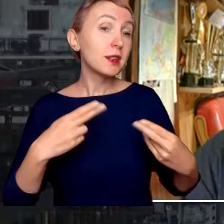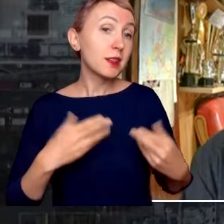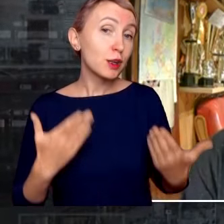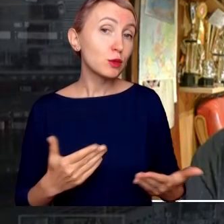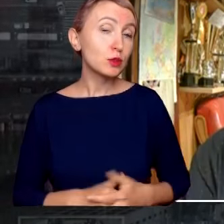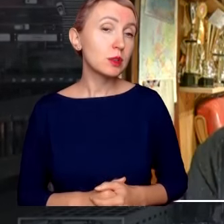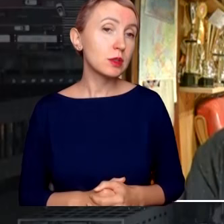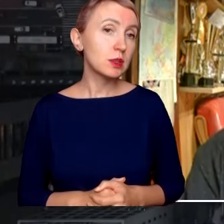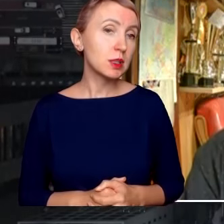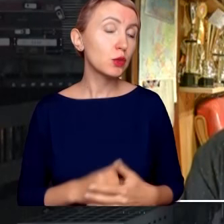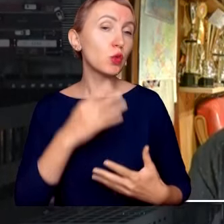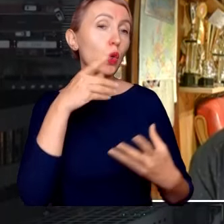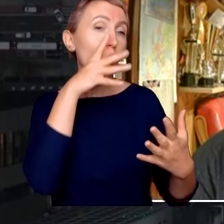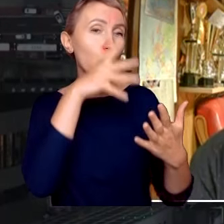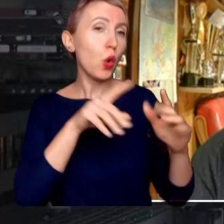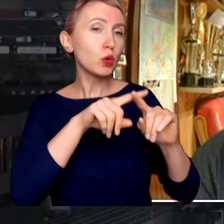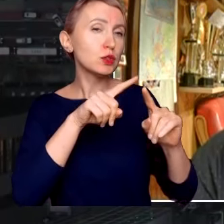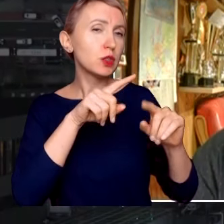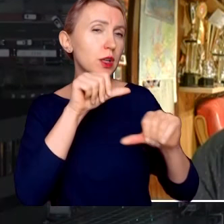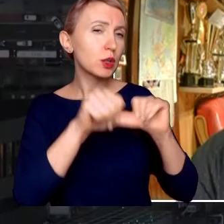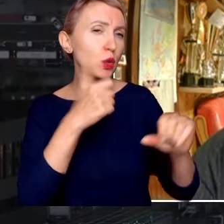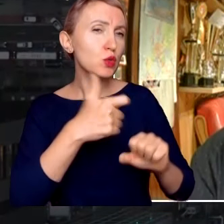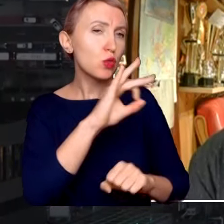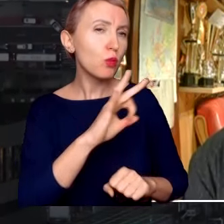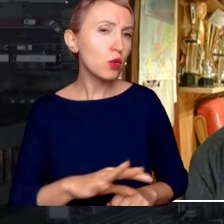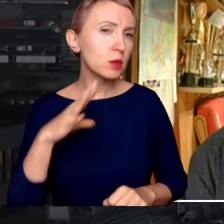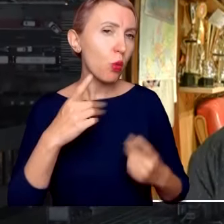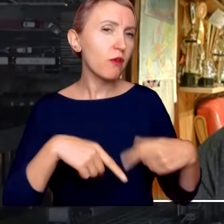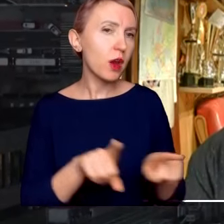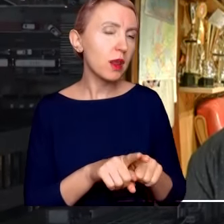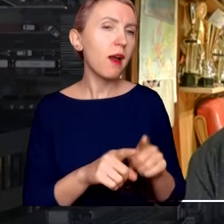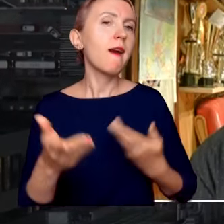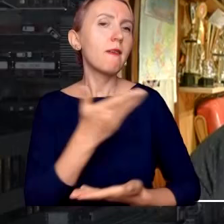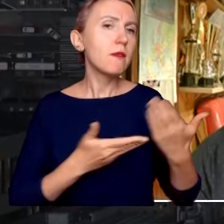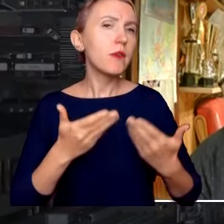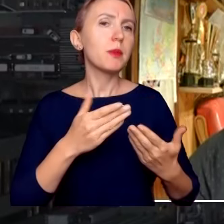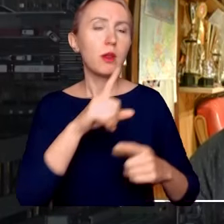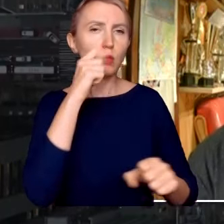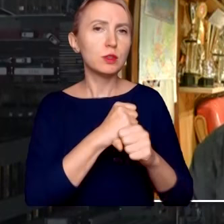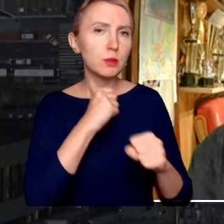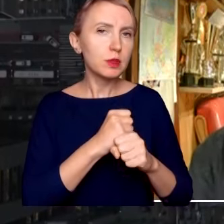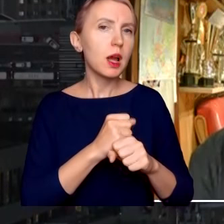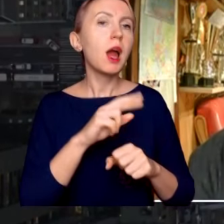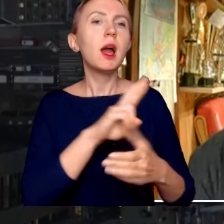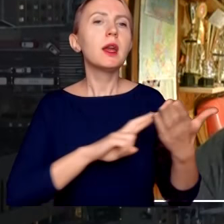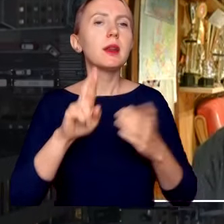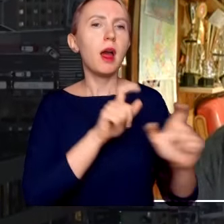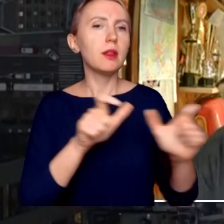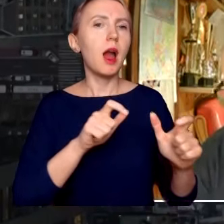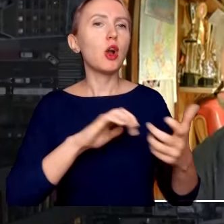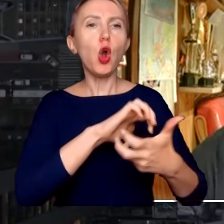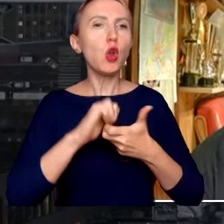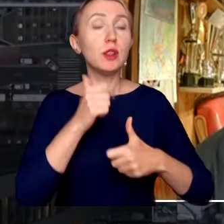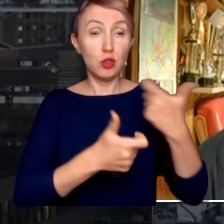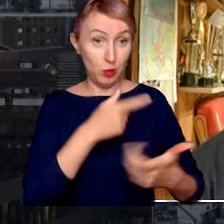do rozliczenia roku w 100% została wykonana wymiana kadr i rad nadzorczych przez koalicję. I to jest